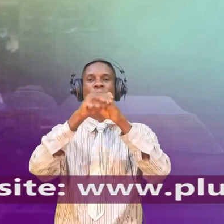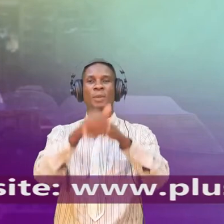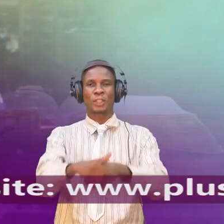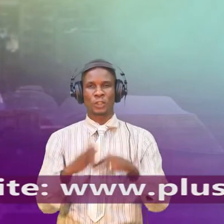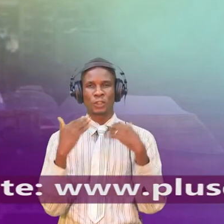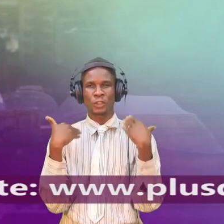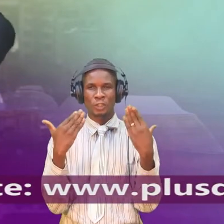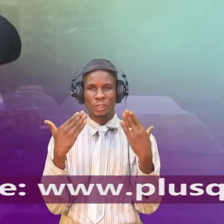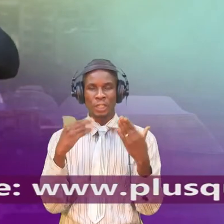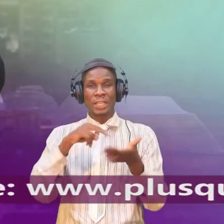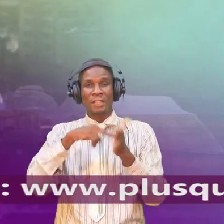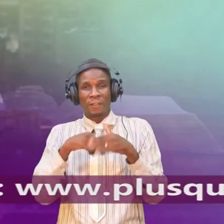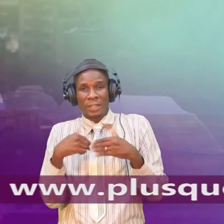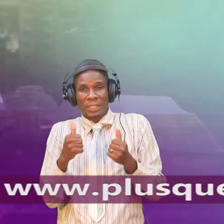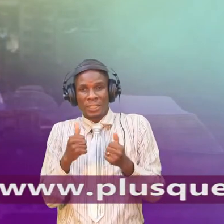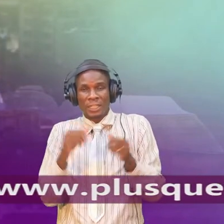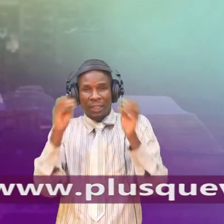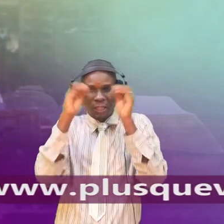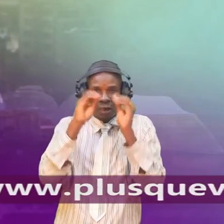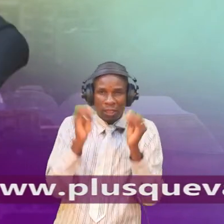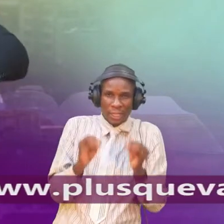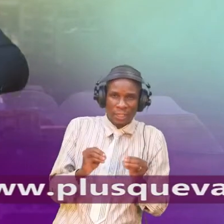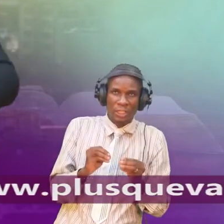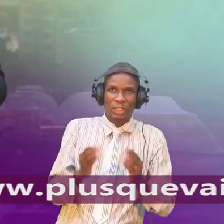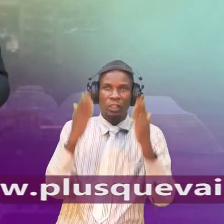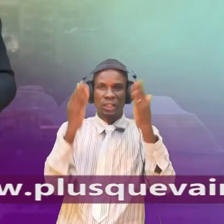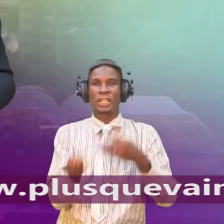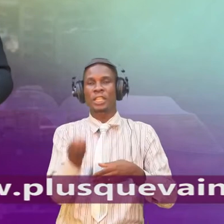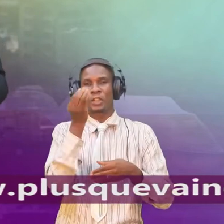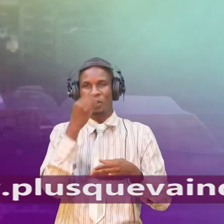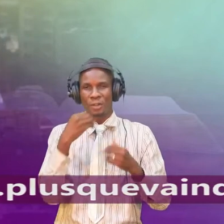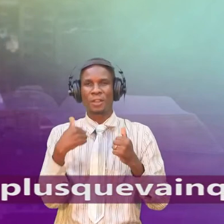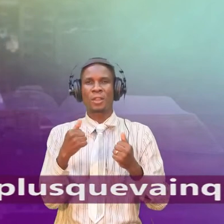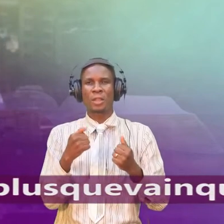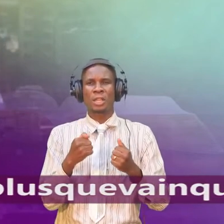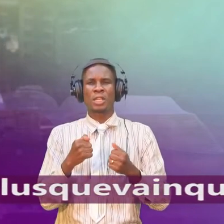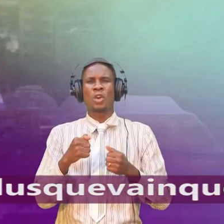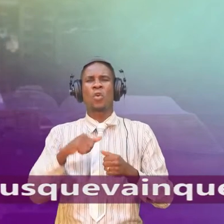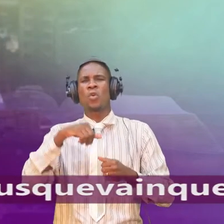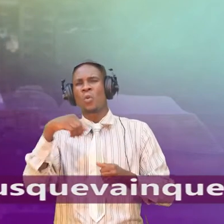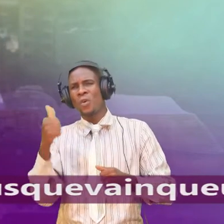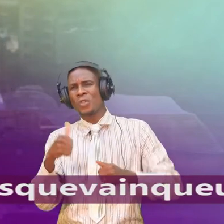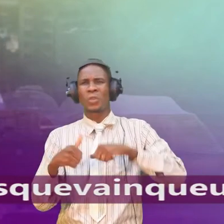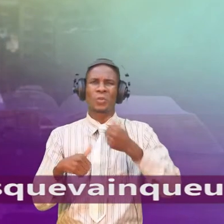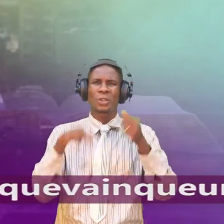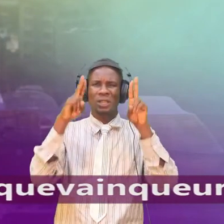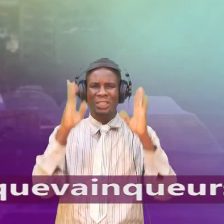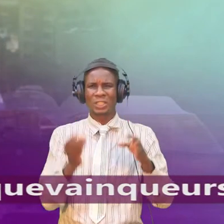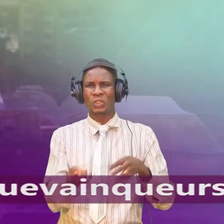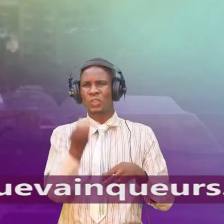Biblia ni wazi kwamba wokovu watoka kwa Mungu. Mungu ndiye chanzo cha